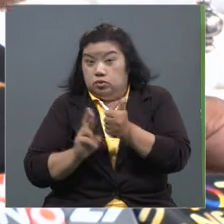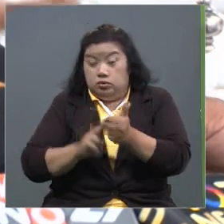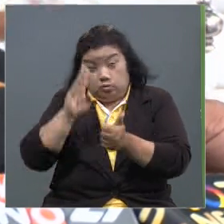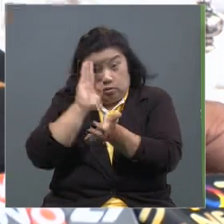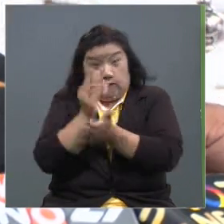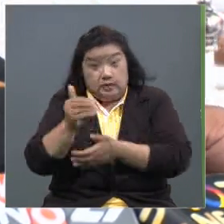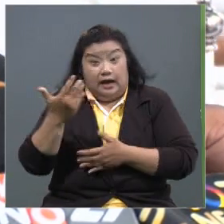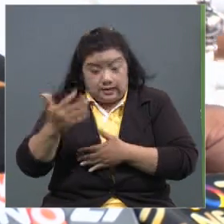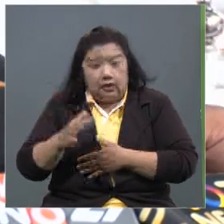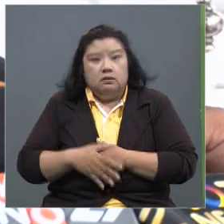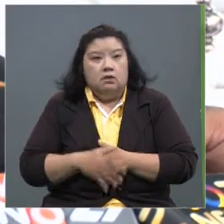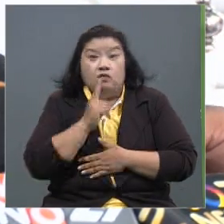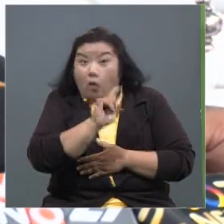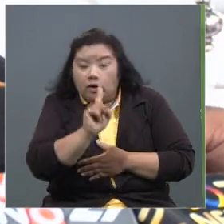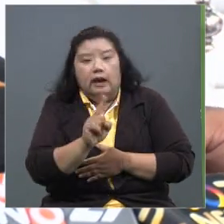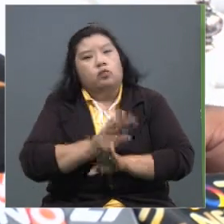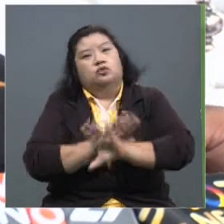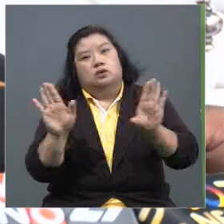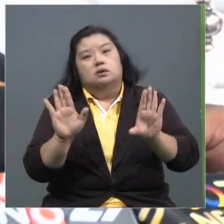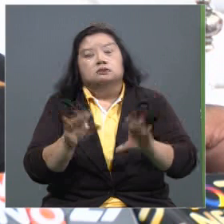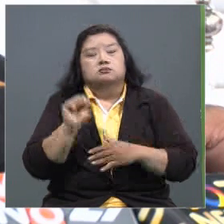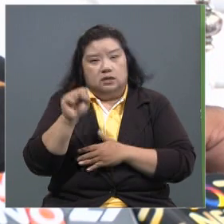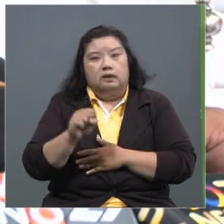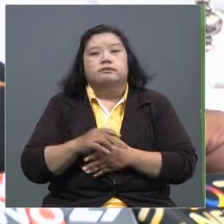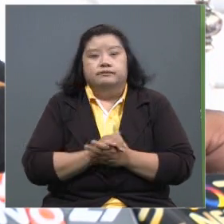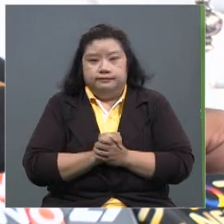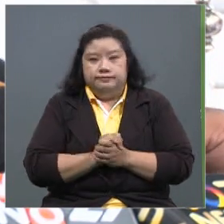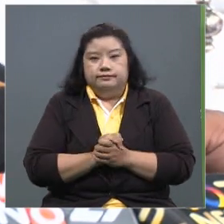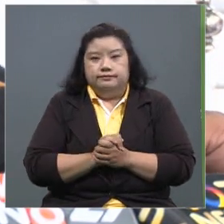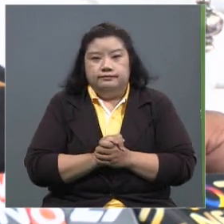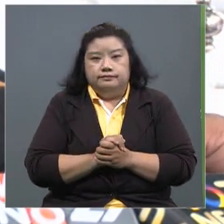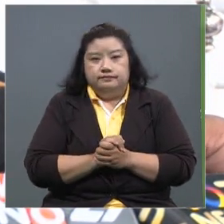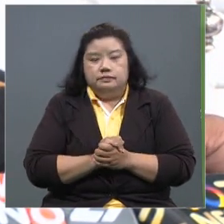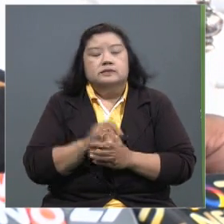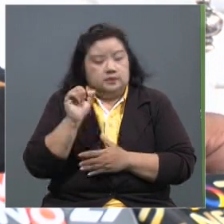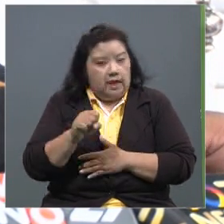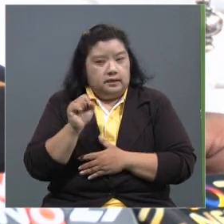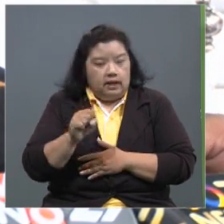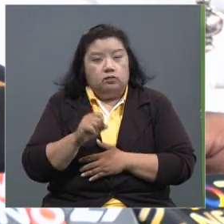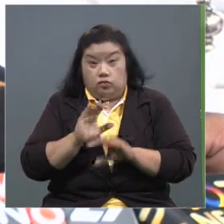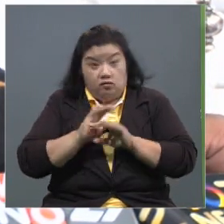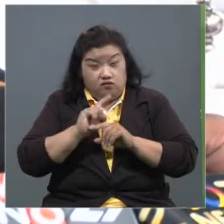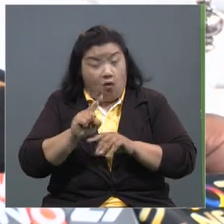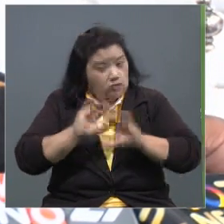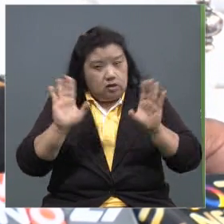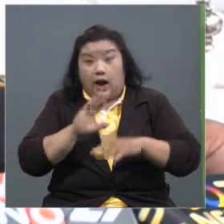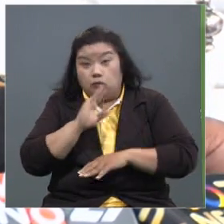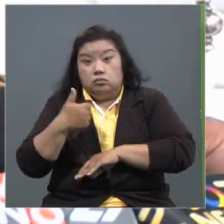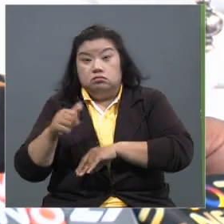ราะผมรับปากกับผู้ใหญ่ไปเยอะแล้วนะโอเคแน่นอนนะครับ